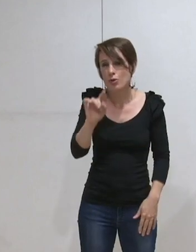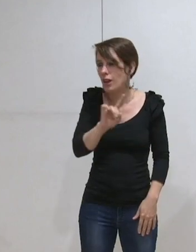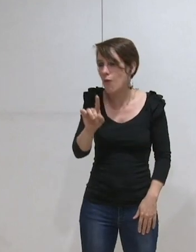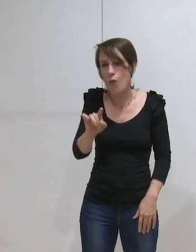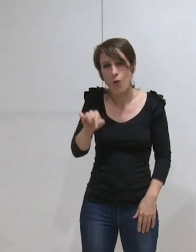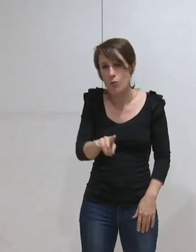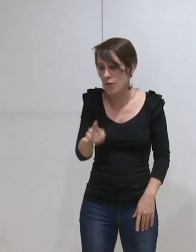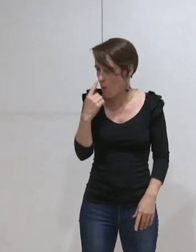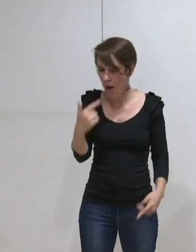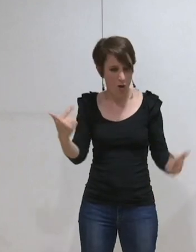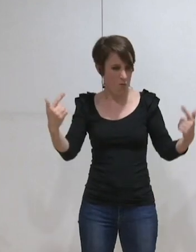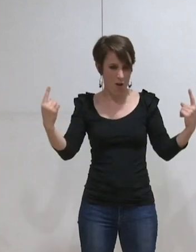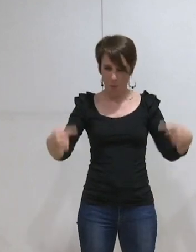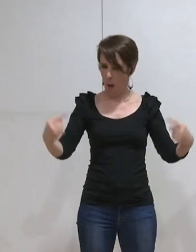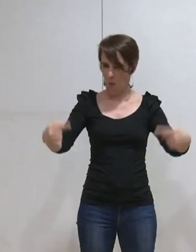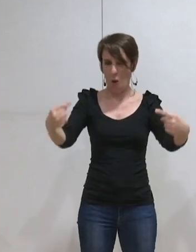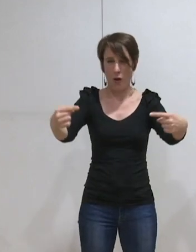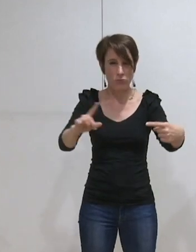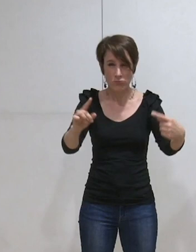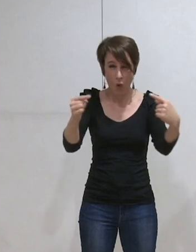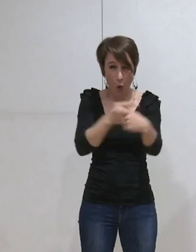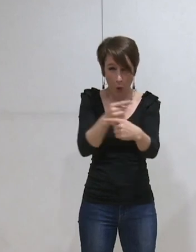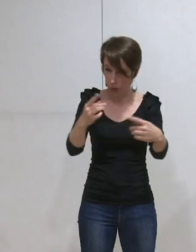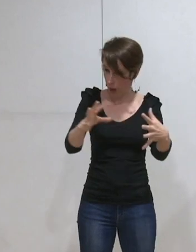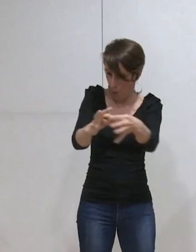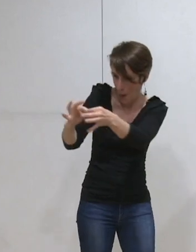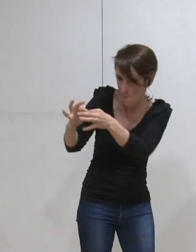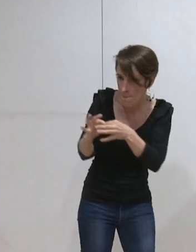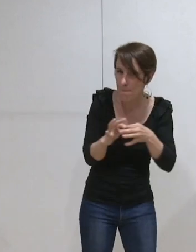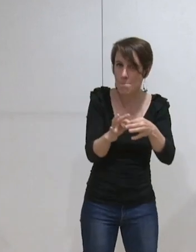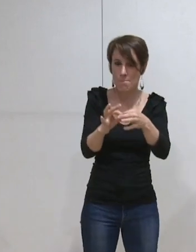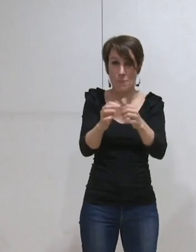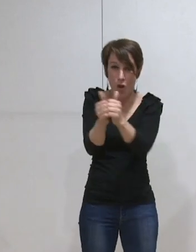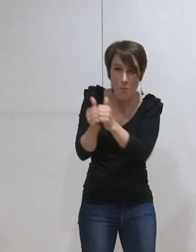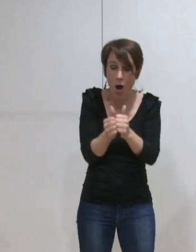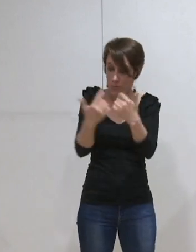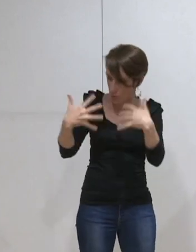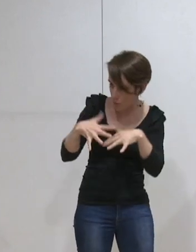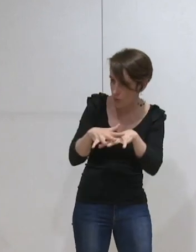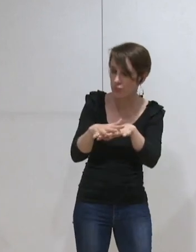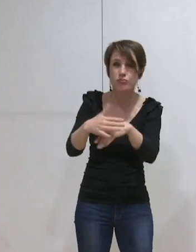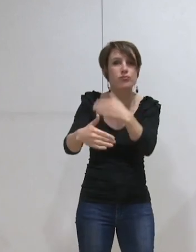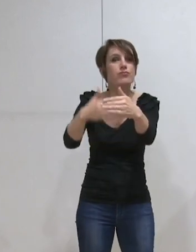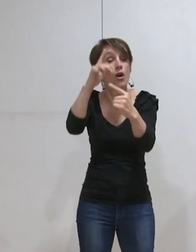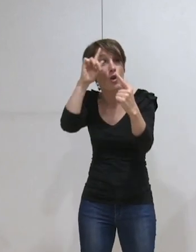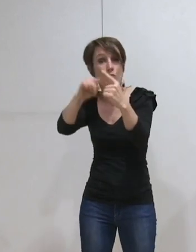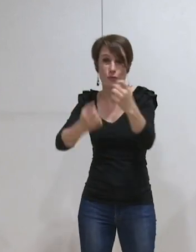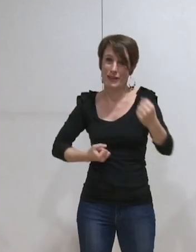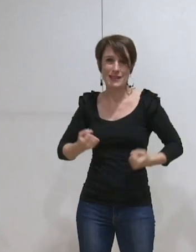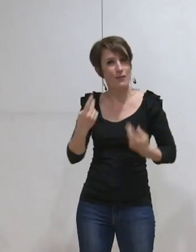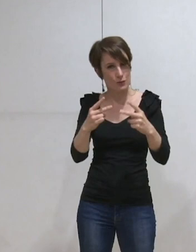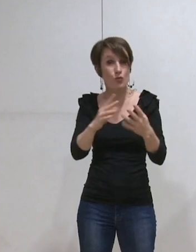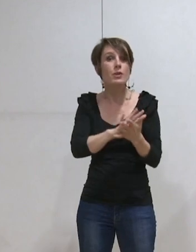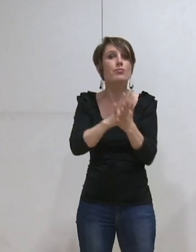en commun pour pouvoir construire une métropole de projet et améliorer la qualité du service public et c'est dans ce